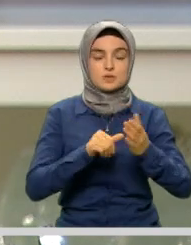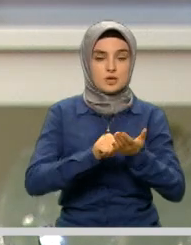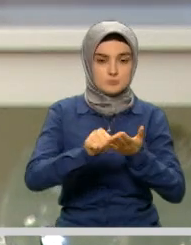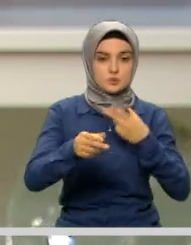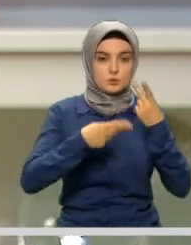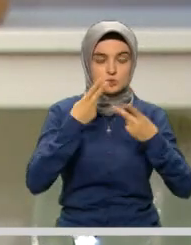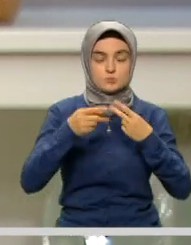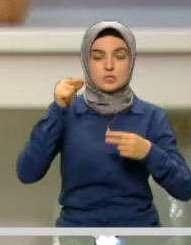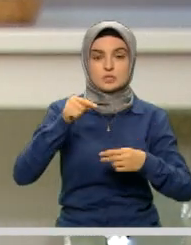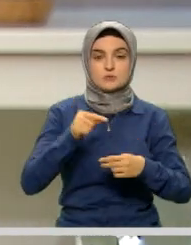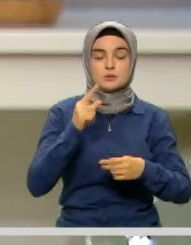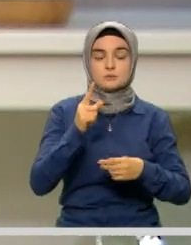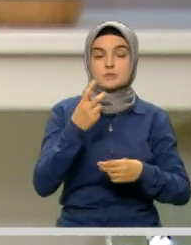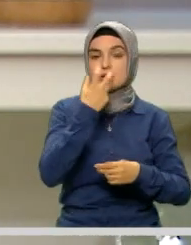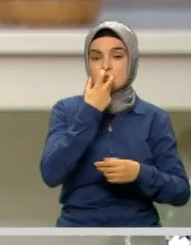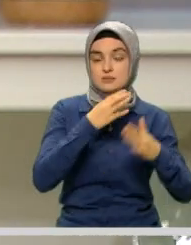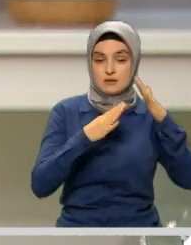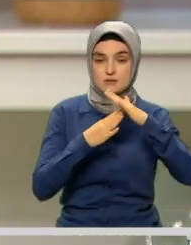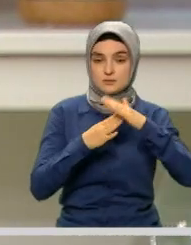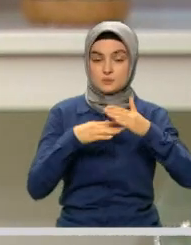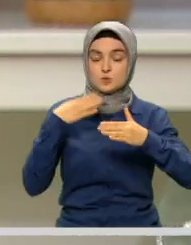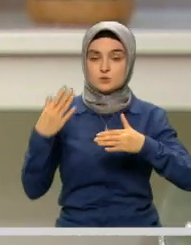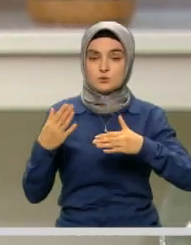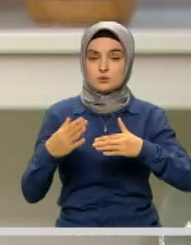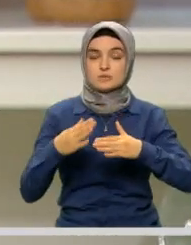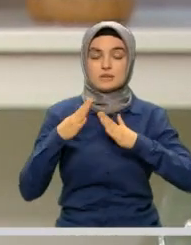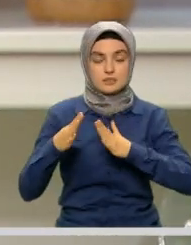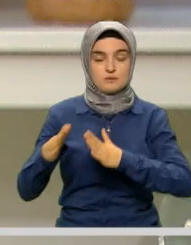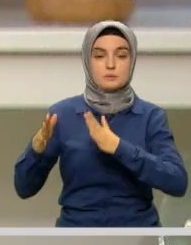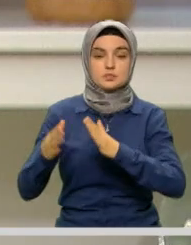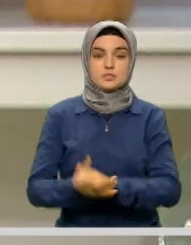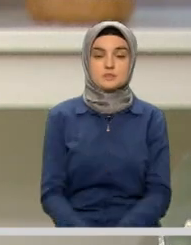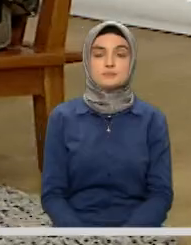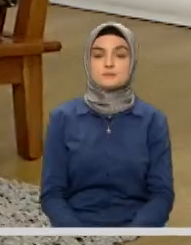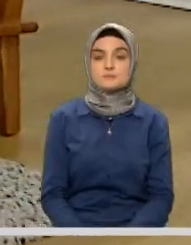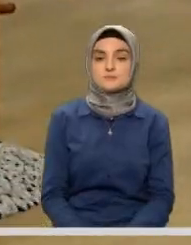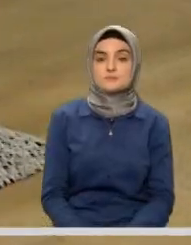detaylandıracağız efendim. Ama şimdi güzel bir eser arası. Ardından biz buradayız. Sohbetimiz devam edecek.